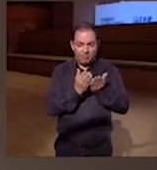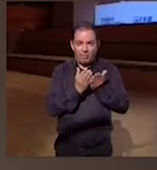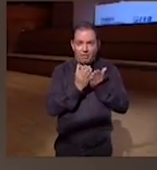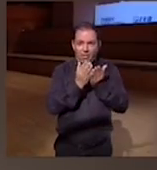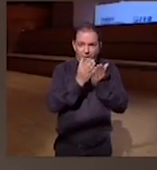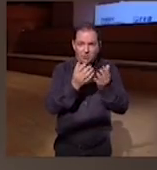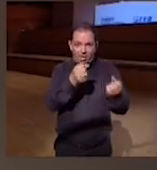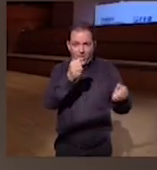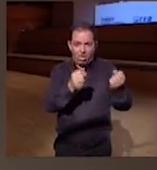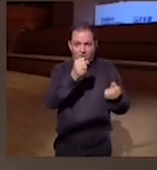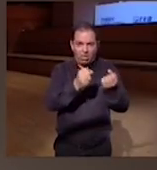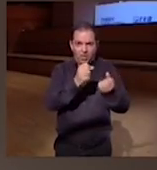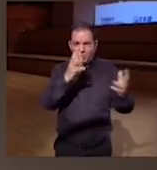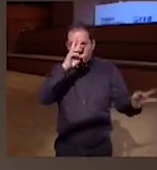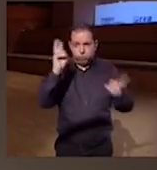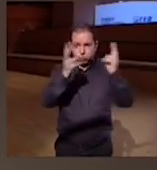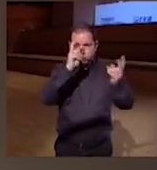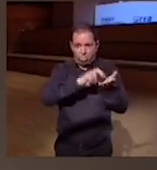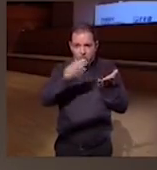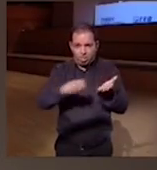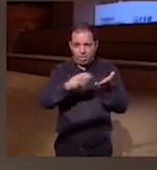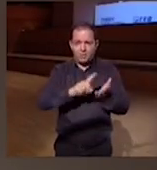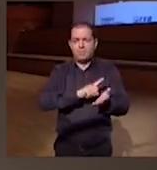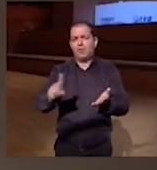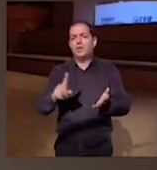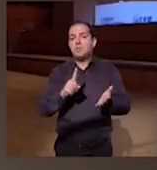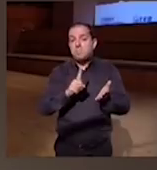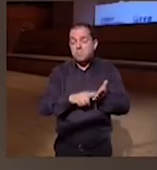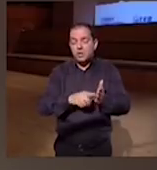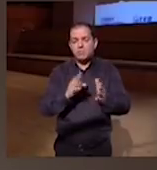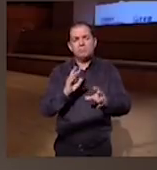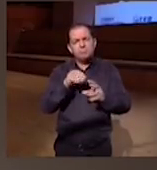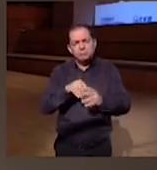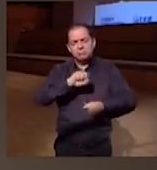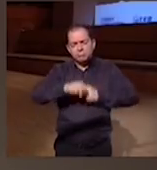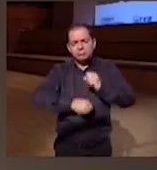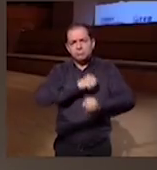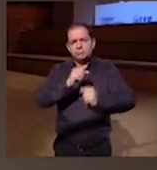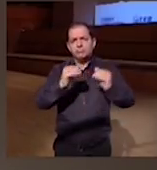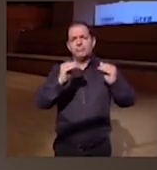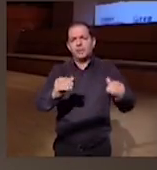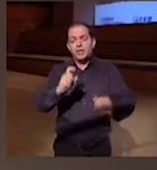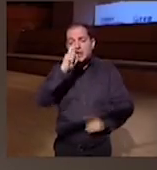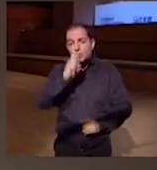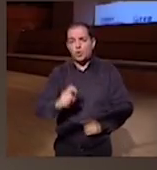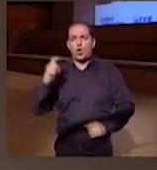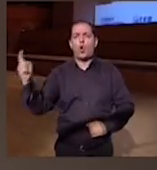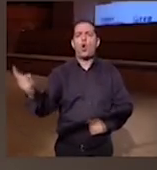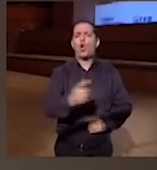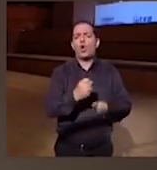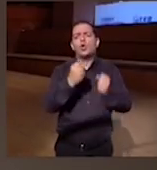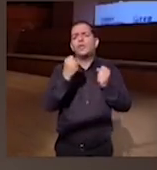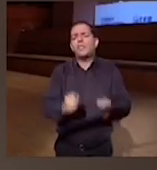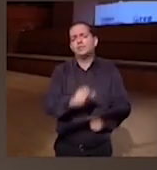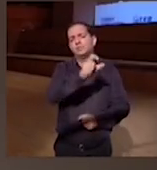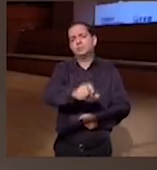δύσκολα. Αυτή είναι, πιστεύω, η υποχρέωση όλων μας, από οποιαδήποτε θέση ευθύνης